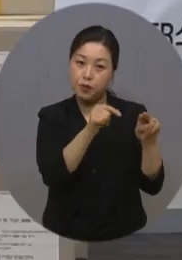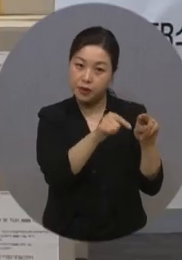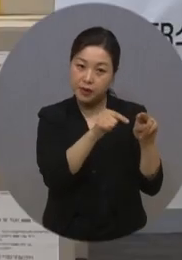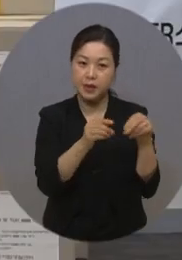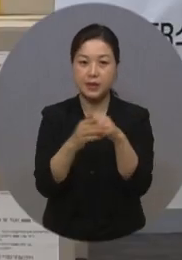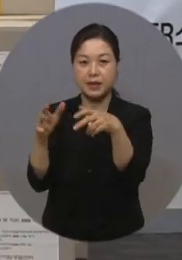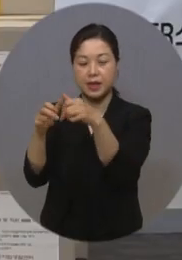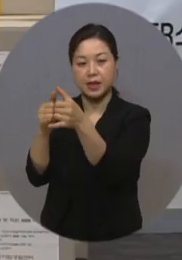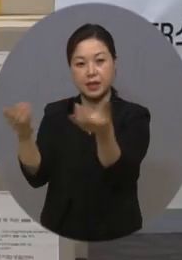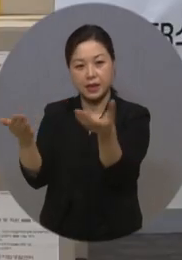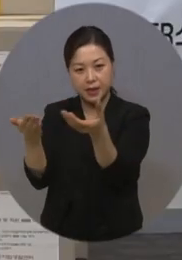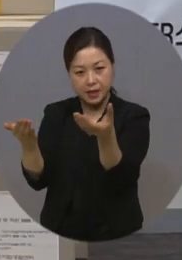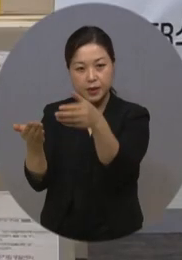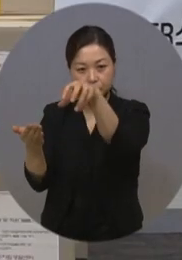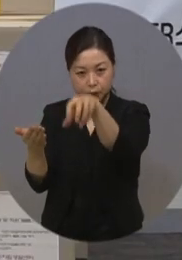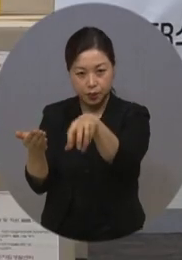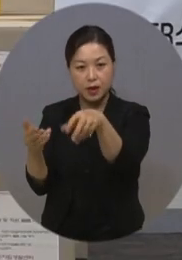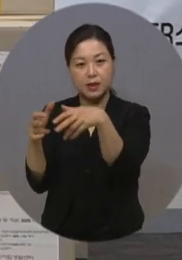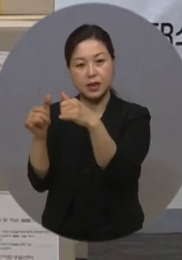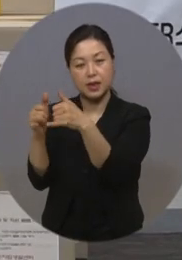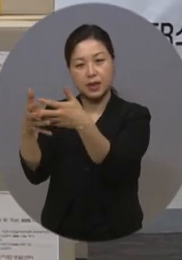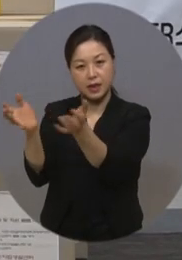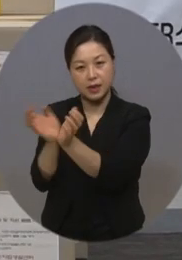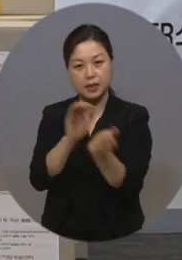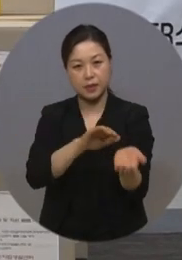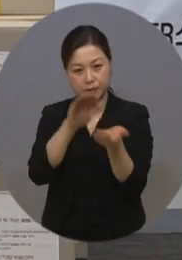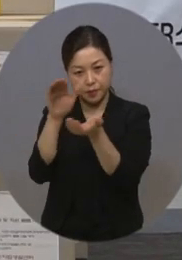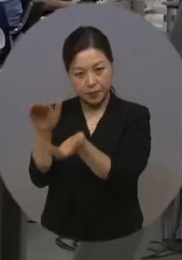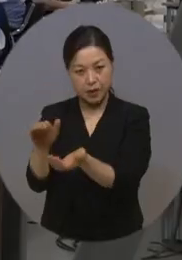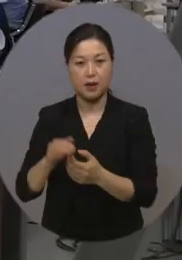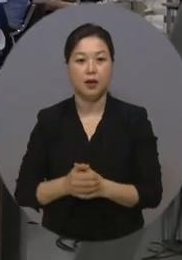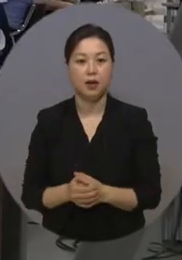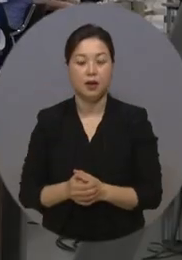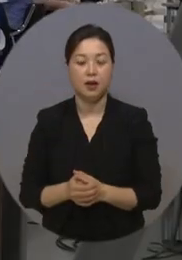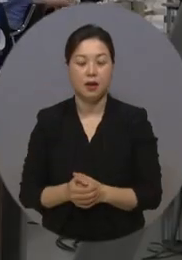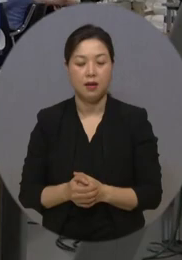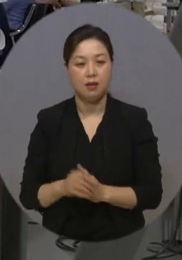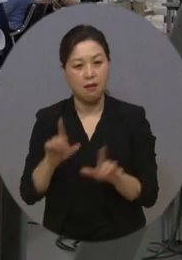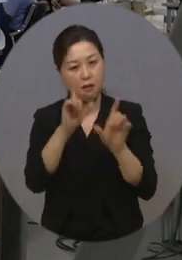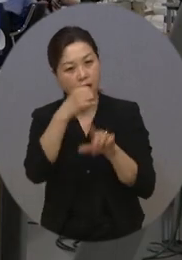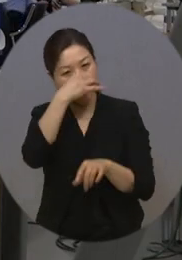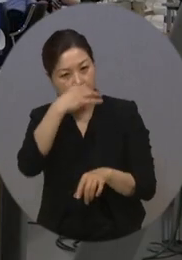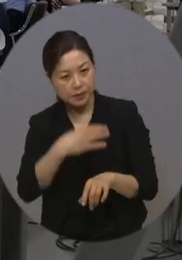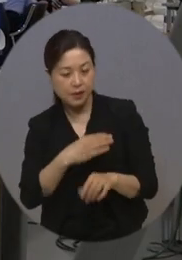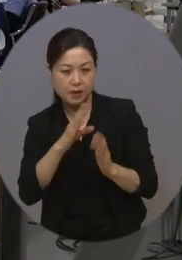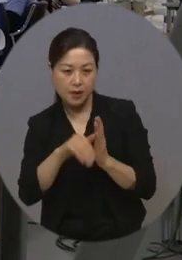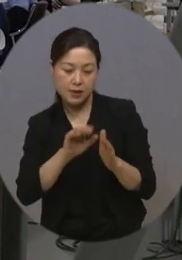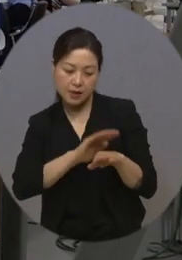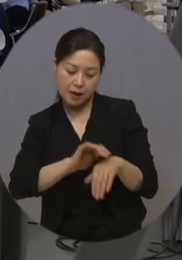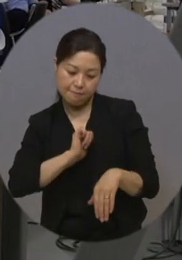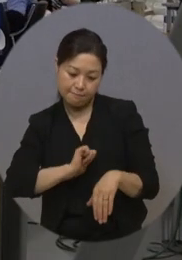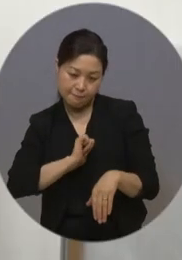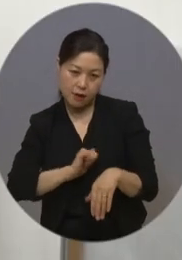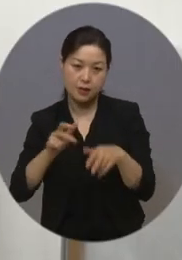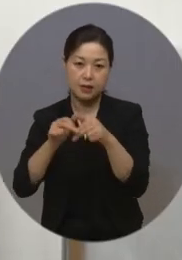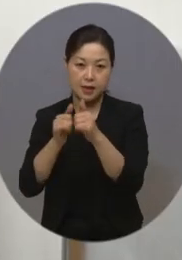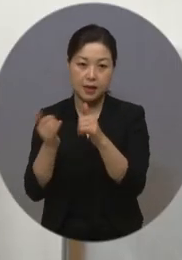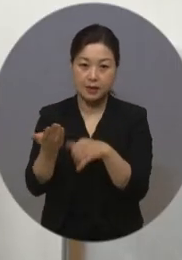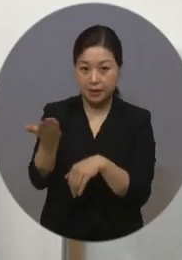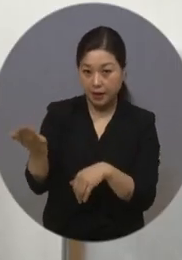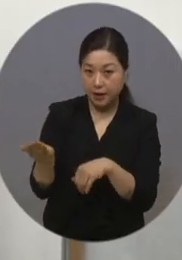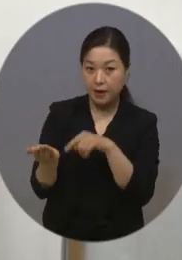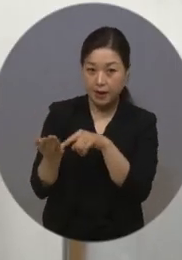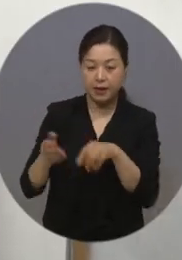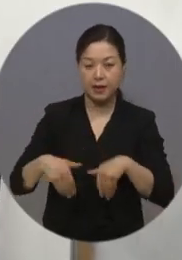글로 작업장 미 장애인 본체에 전달되어 힘든 시기를 잘 견디며 이라는 장애인 근로자들에게